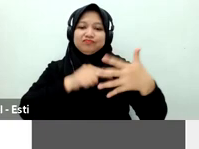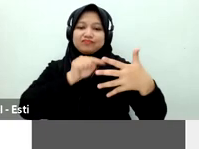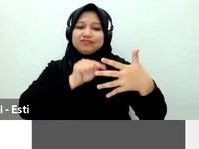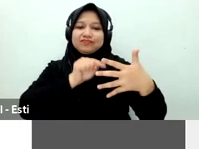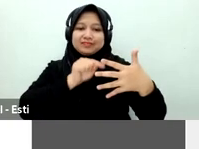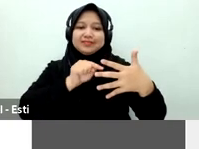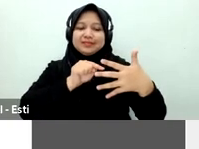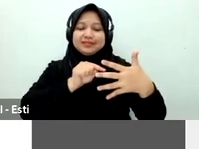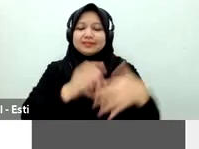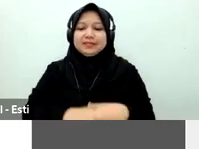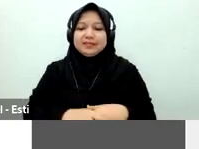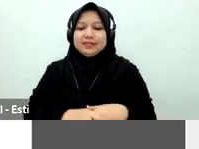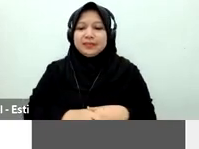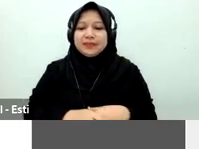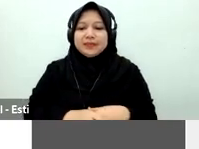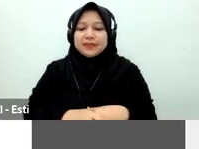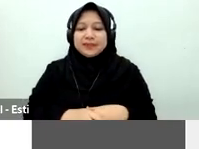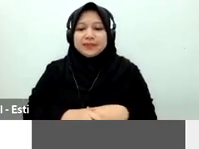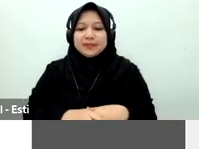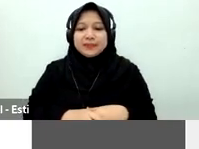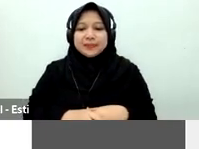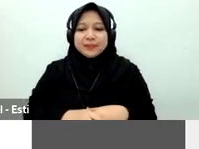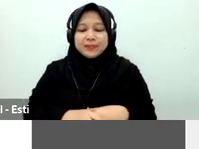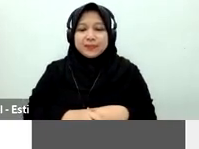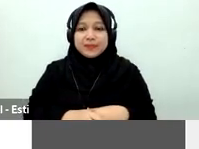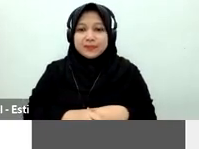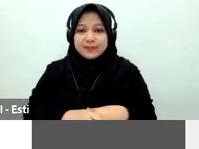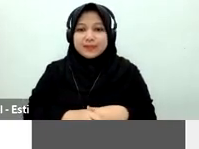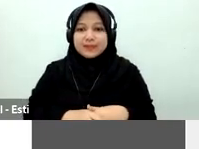ini dan kenapa pakai